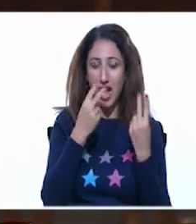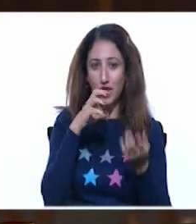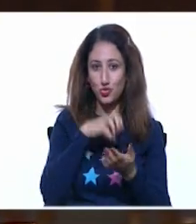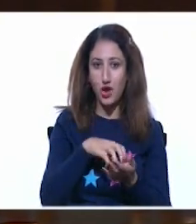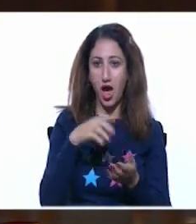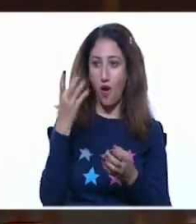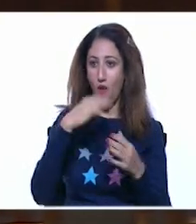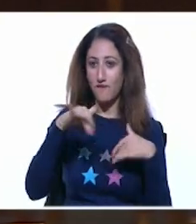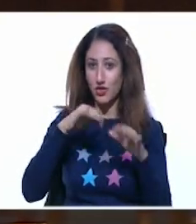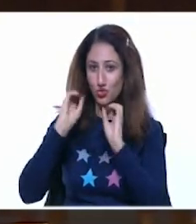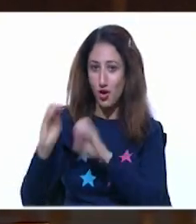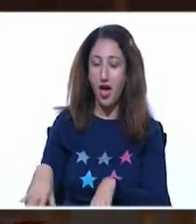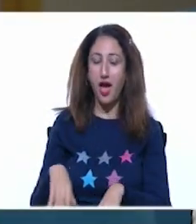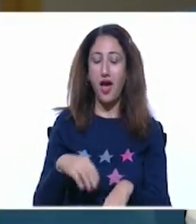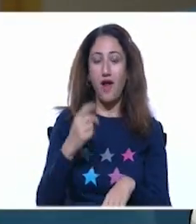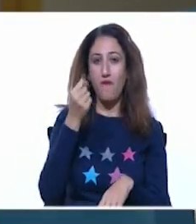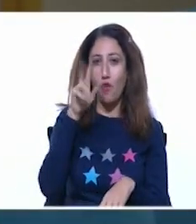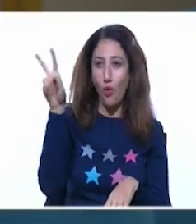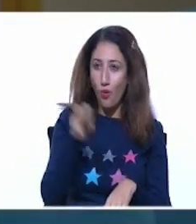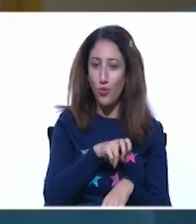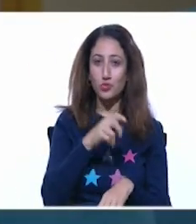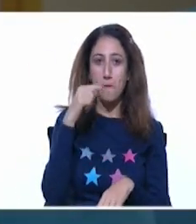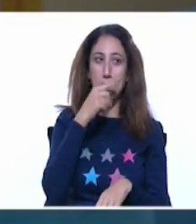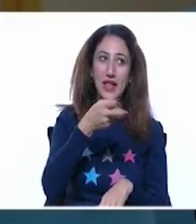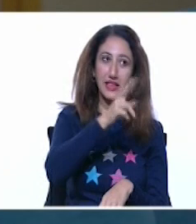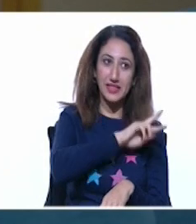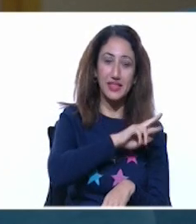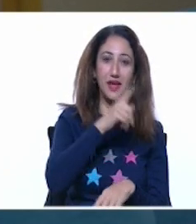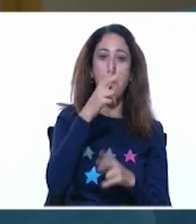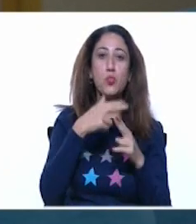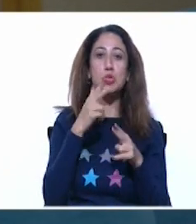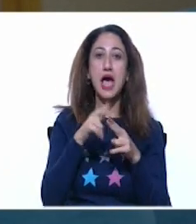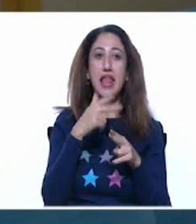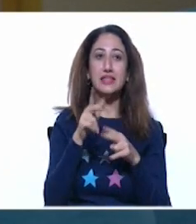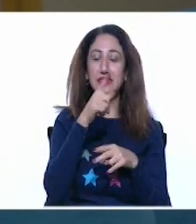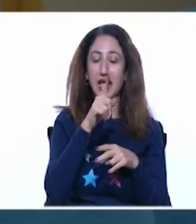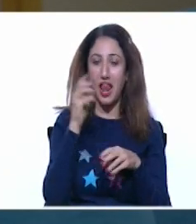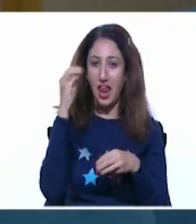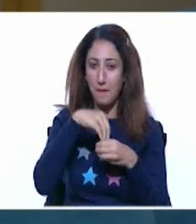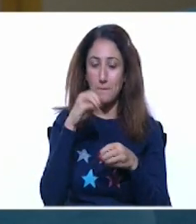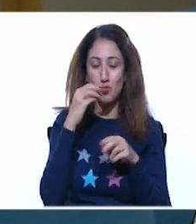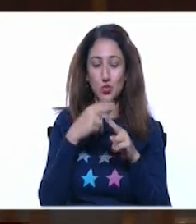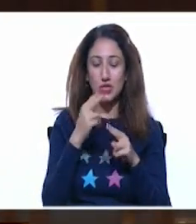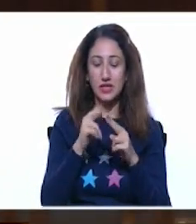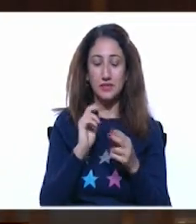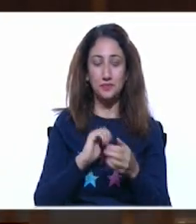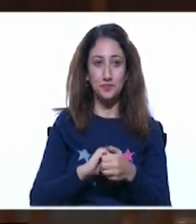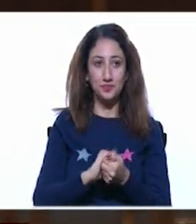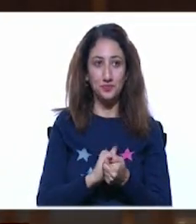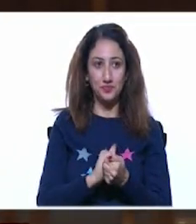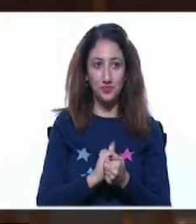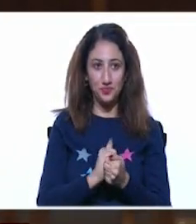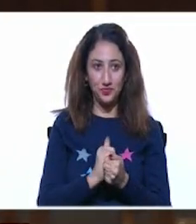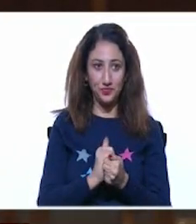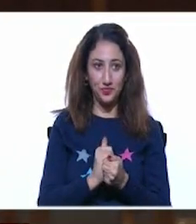وامي بتحاسبني عليك وهي بتصلي وحكايه يعني بس هو على احمد يعني الحمد لله مش على مصطفى، عشان انا حاسس. طب عملت ازاي يعني لما